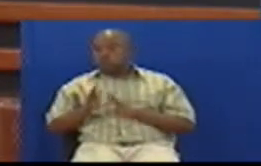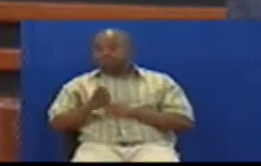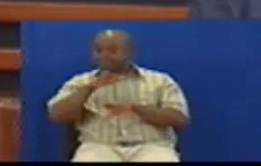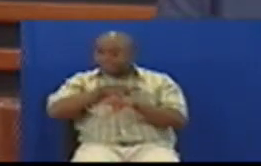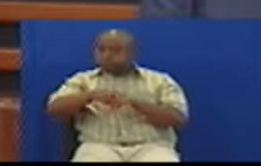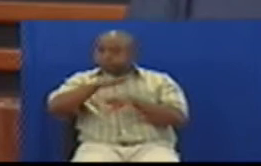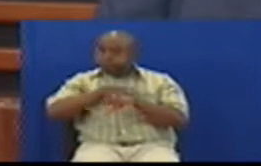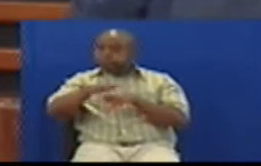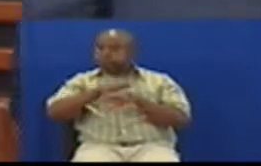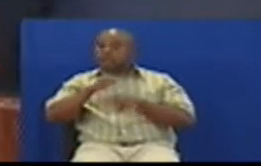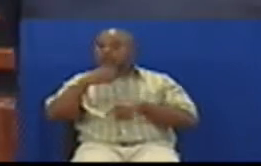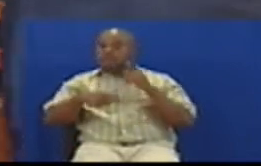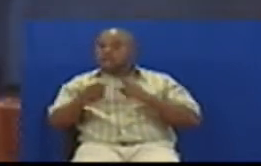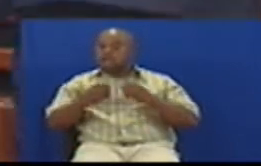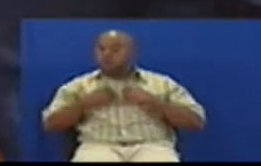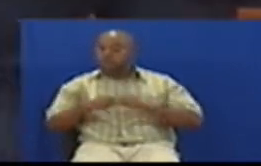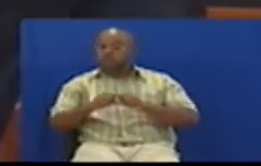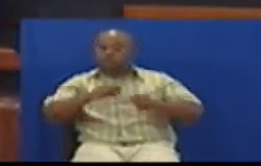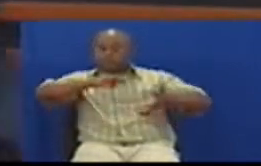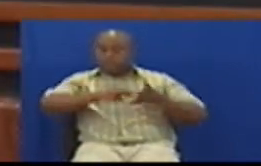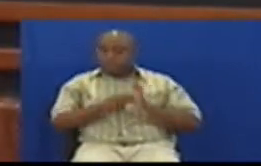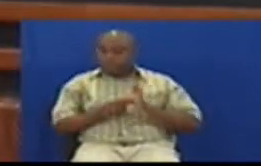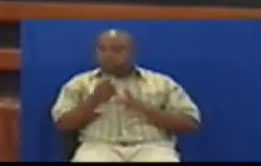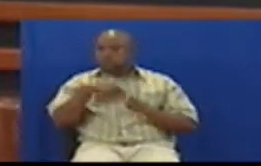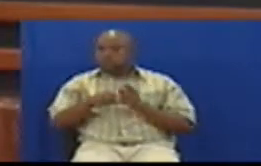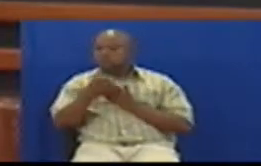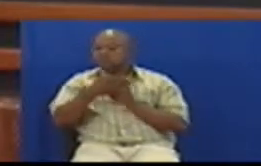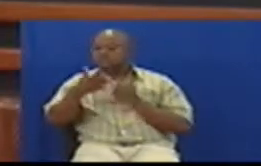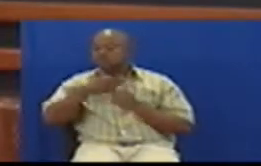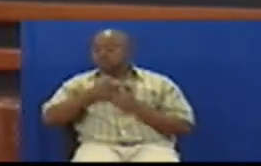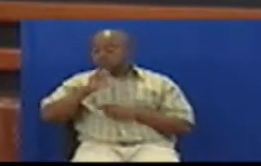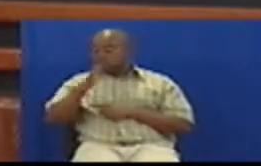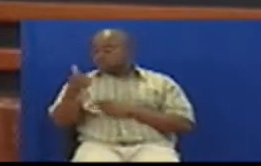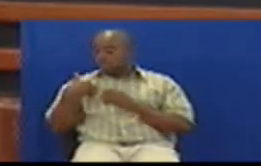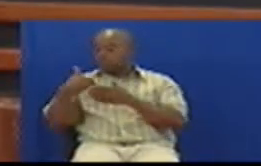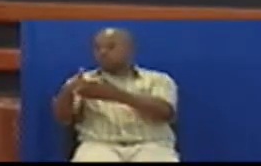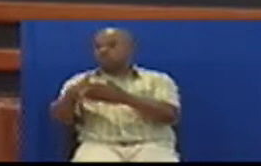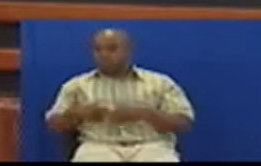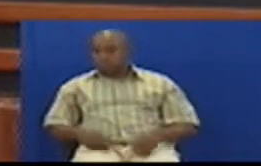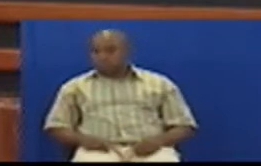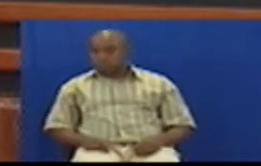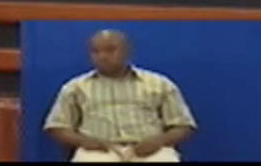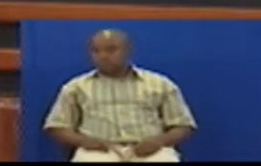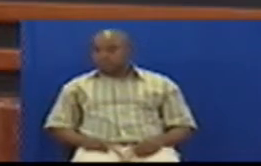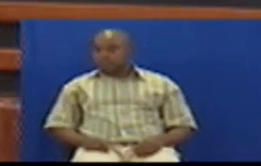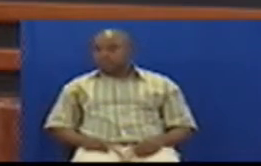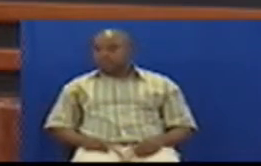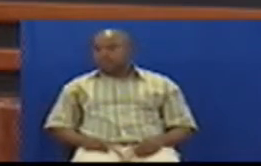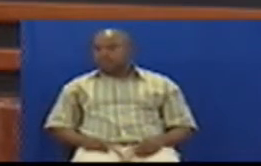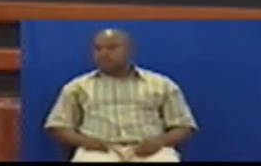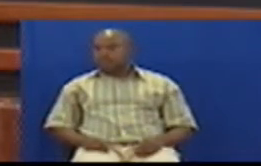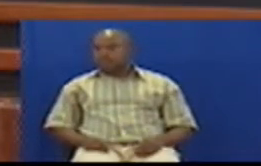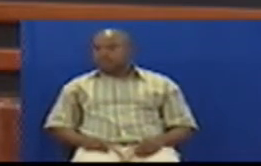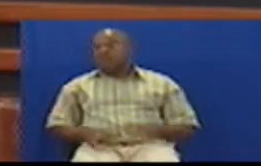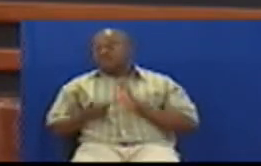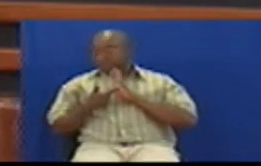miradi ya utekelezaji wa kimkakati katika nchi yetu katika kipindi cha miaka mitano, ikiwemo bwawa la